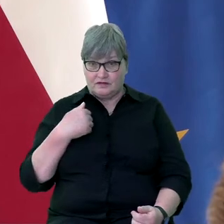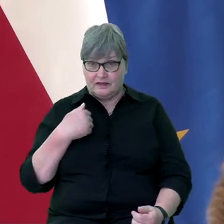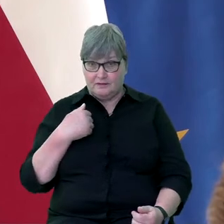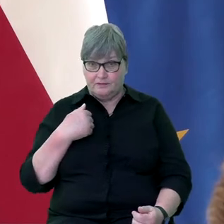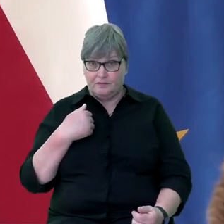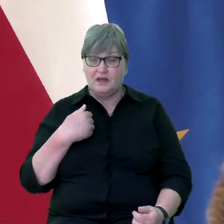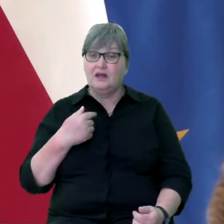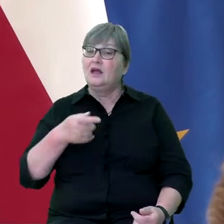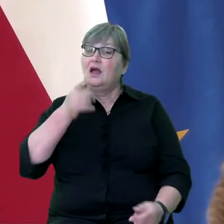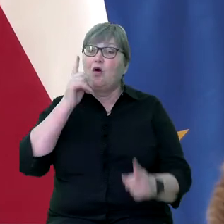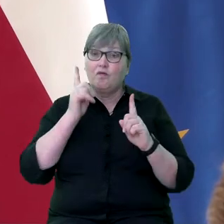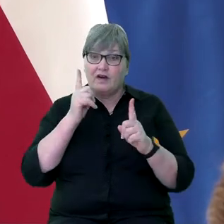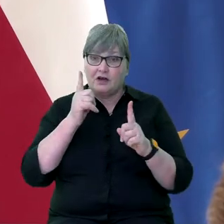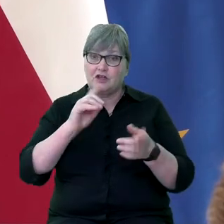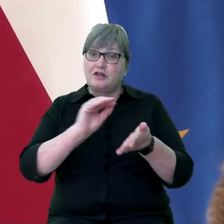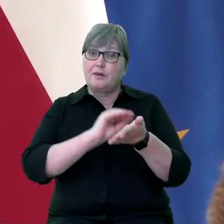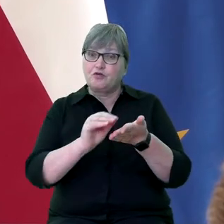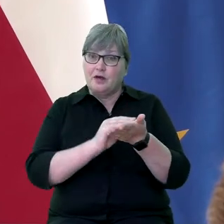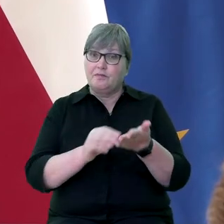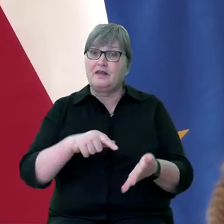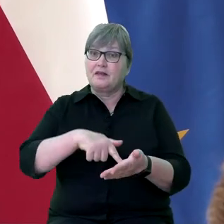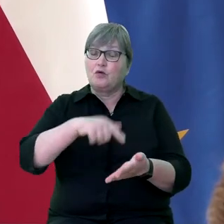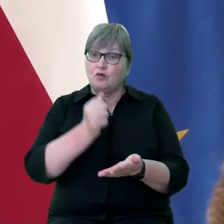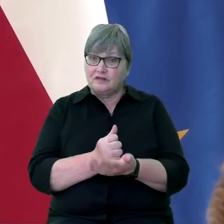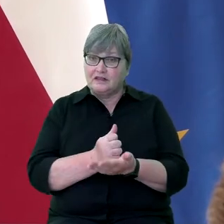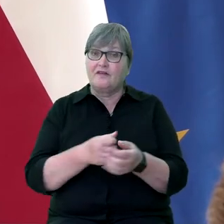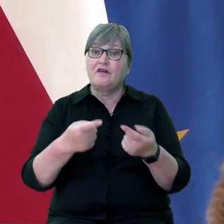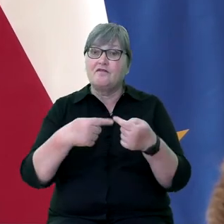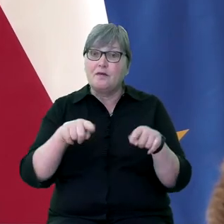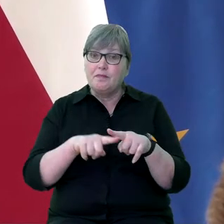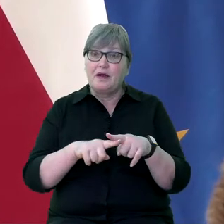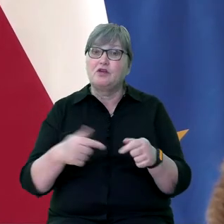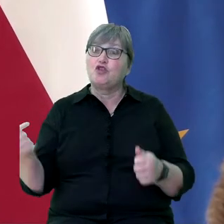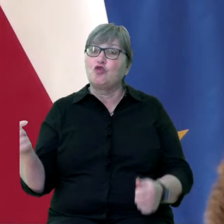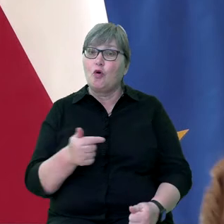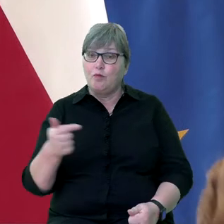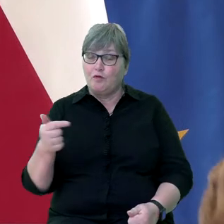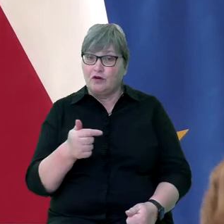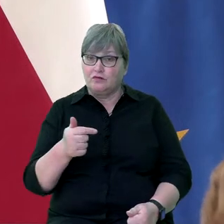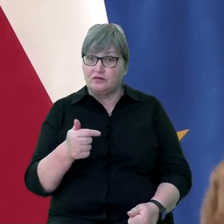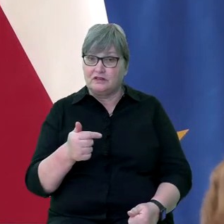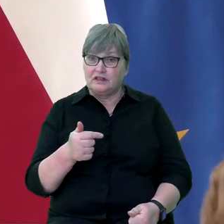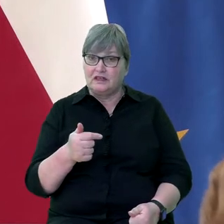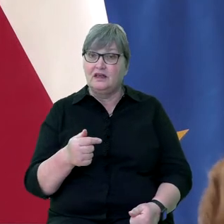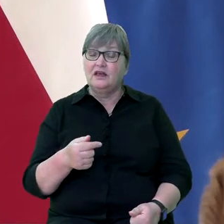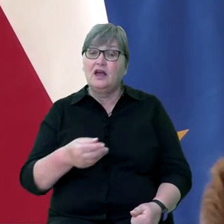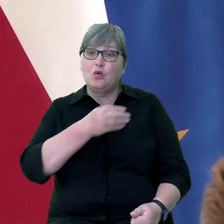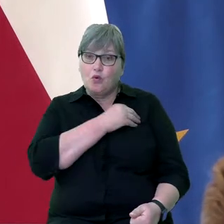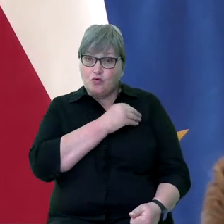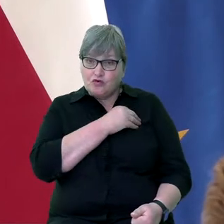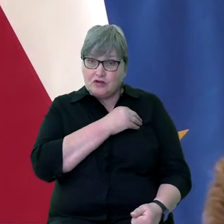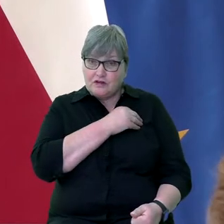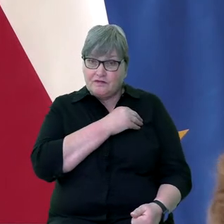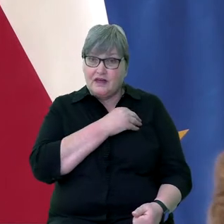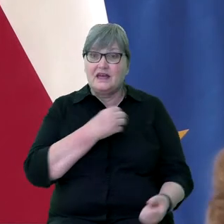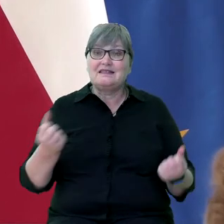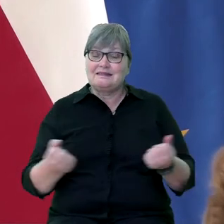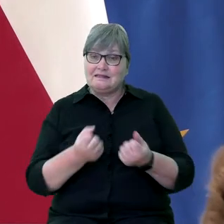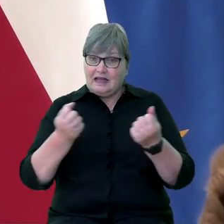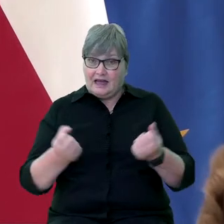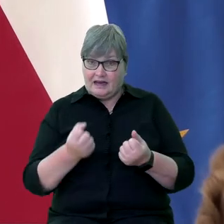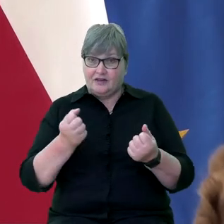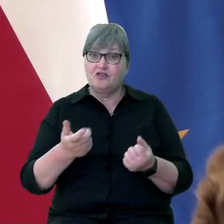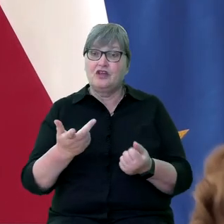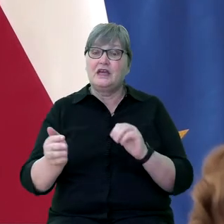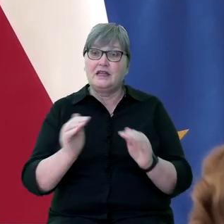ustaw i przepisów, wypełniać obowiązki swego urzędu gorliwie, sumiennie i bezstronnie oraz dbać według